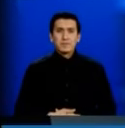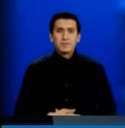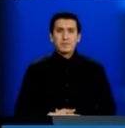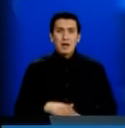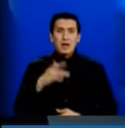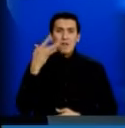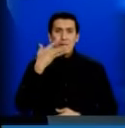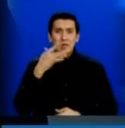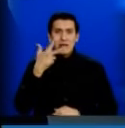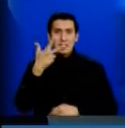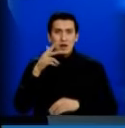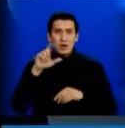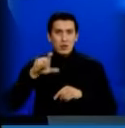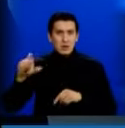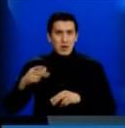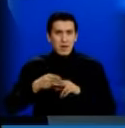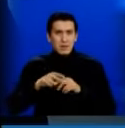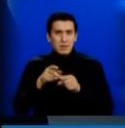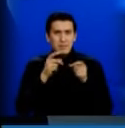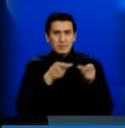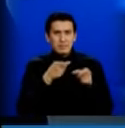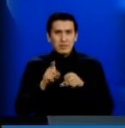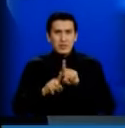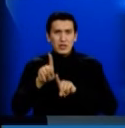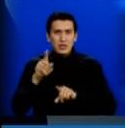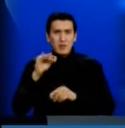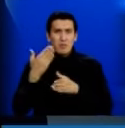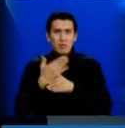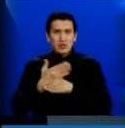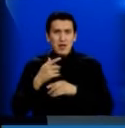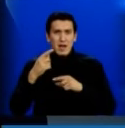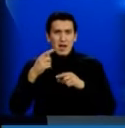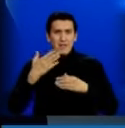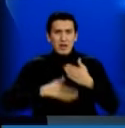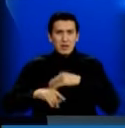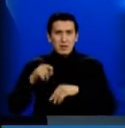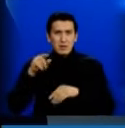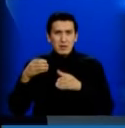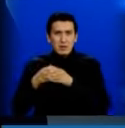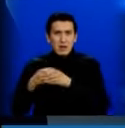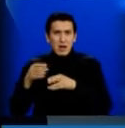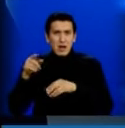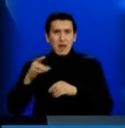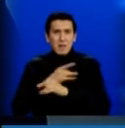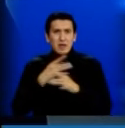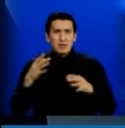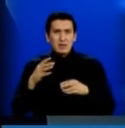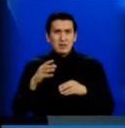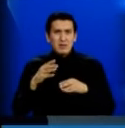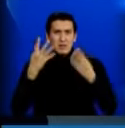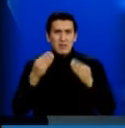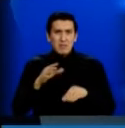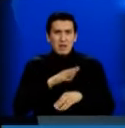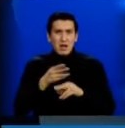В США трое людей открыли стрельбу в Калифорнийском центре помощи инвалидам. Трагедия произошла во время праздничного мероприятия. В